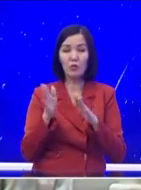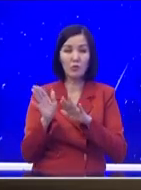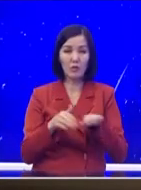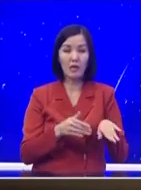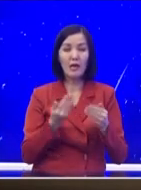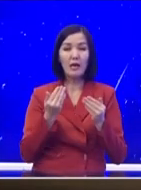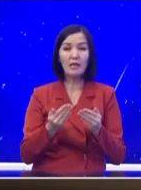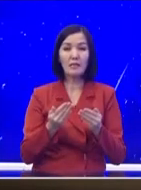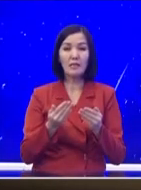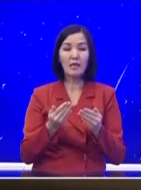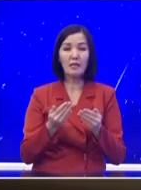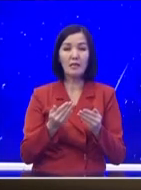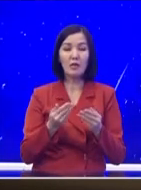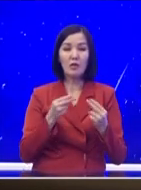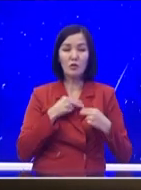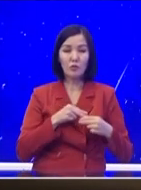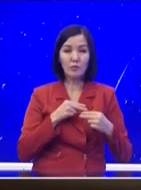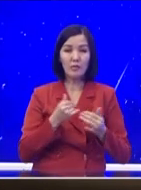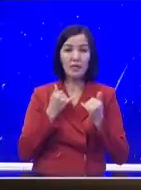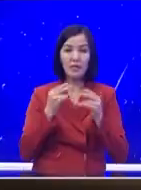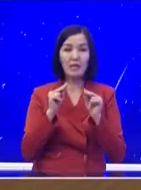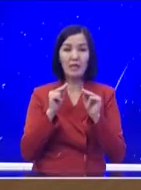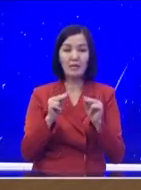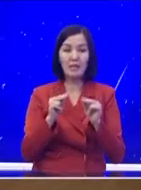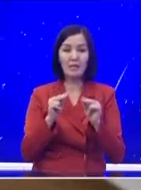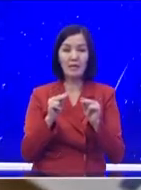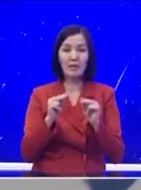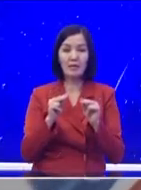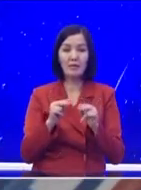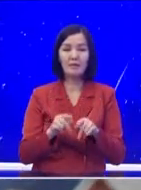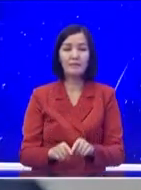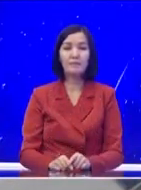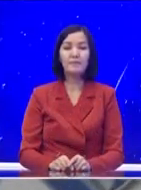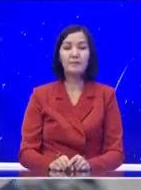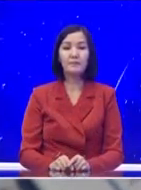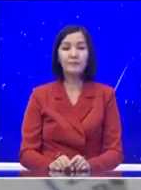әлі күнге мамандығына, жұмысына деген адалдығы алғаш келгендегідей.